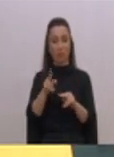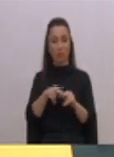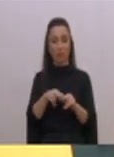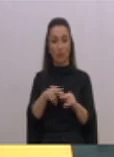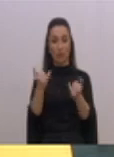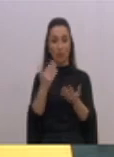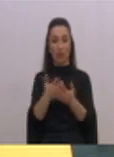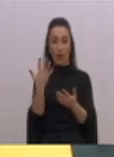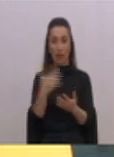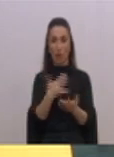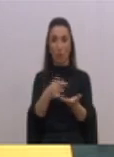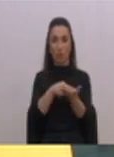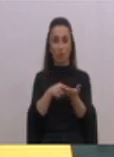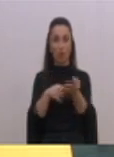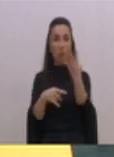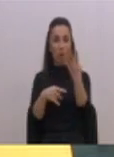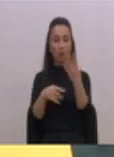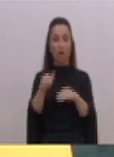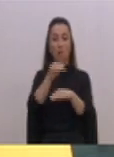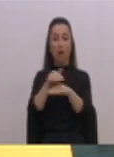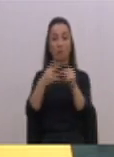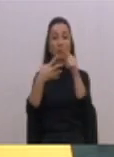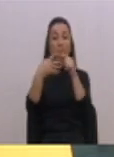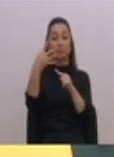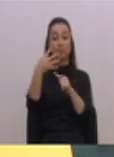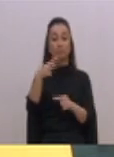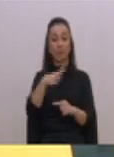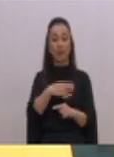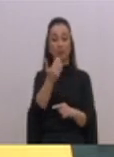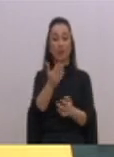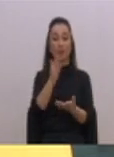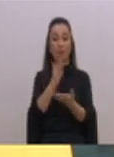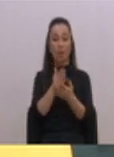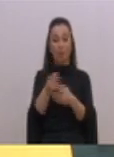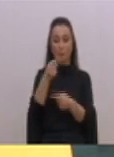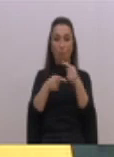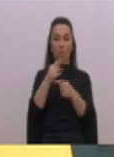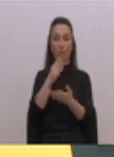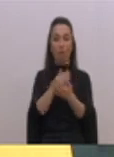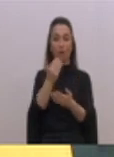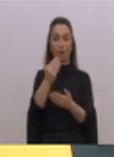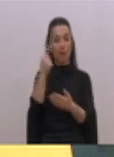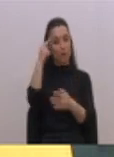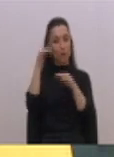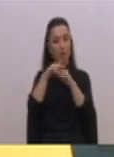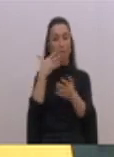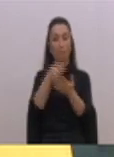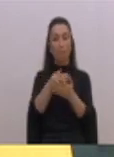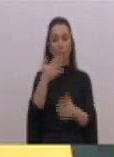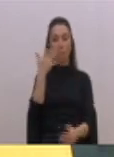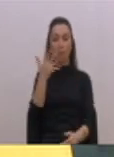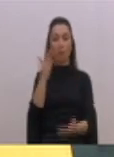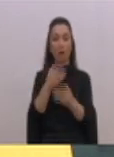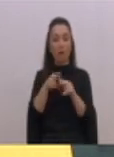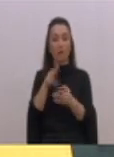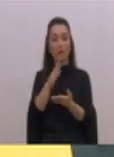არის ხელისგულზე. ოთხივე ფაქტორი, რაც თქვენ დაასახელეთ, თქვენ გაქვთ უკუღმა და თქვენს ცნობიერებაში, თქვენს პოლიტიკურ ცნობიერებაში ეს